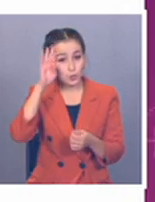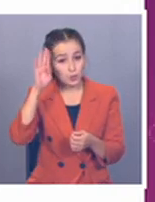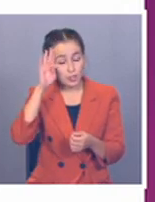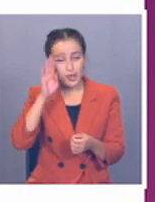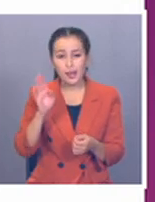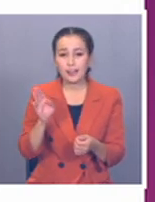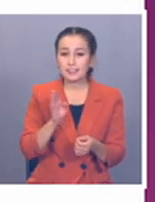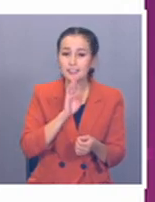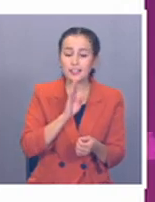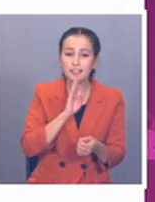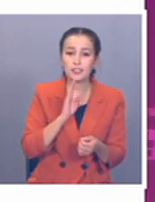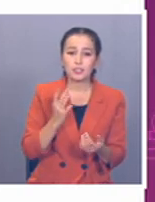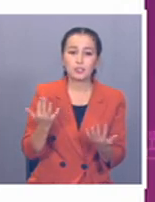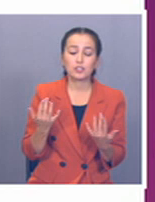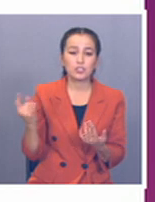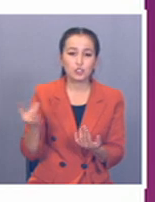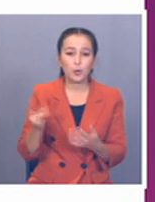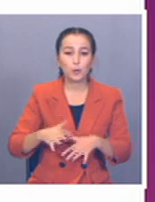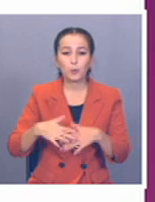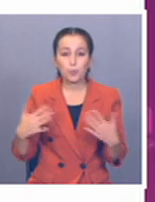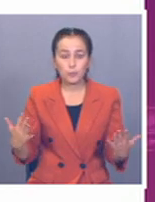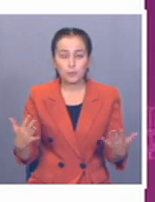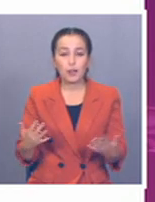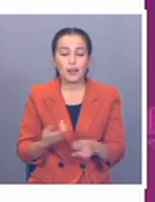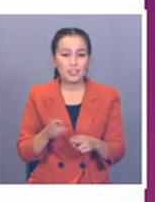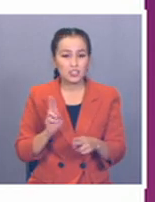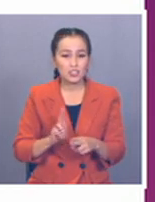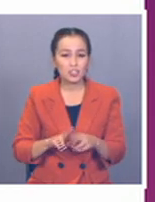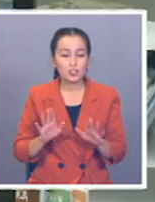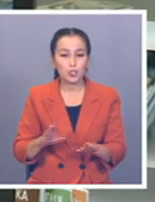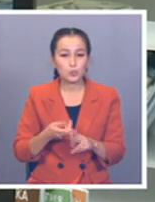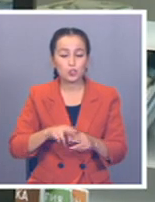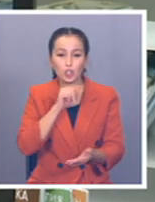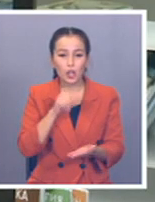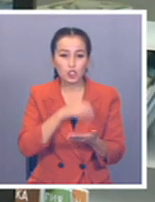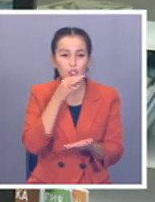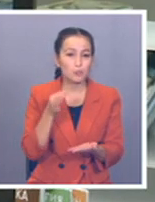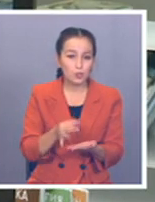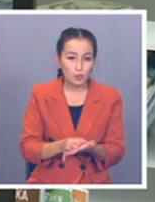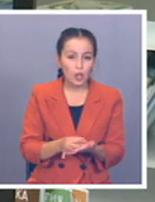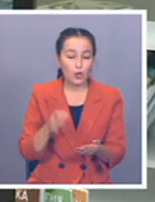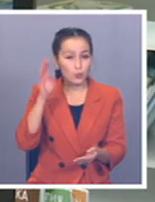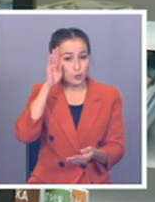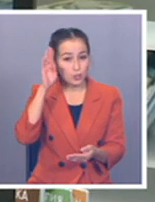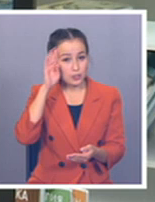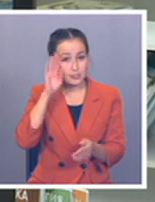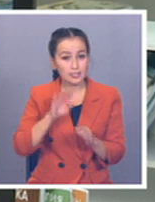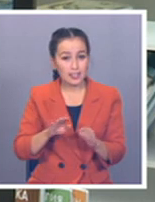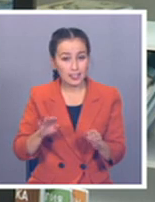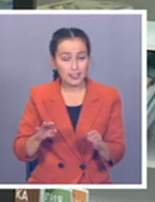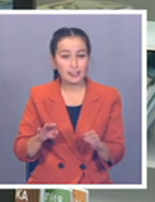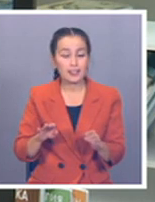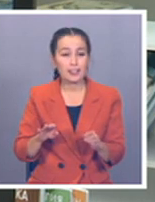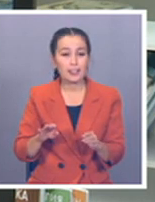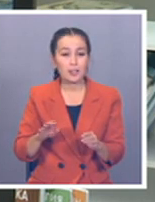неше есе көп? Әрине, біз бұл жерде осы сұраққа жауап беру үшін ұл балалардың санын қыз балалардың санына